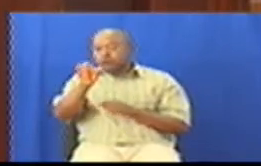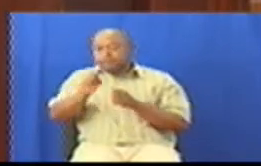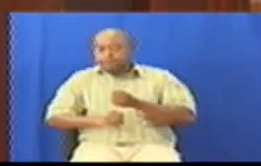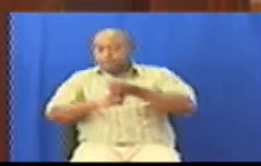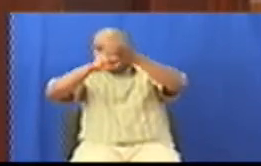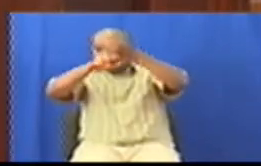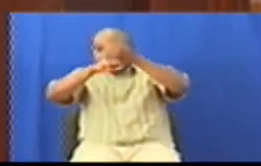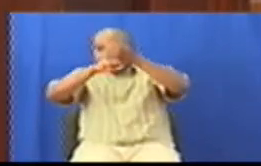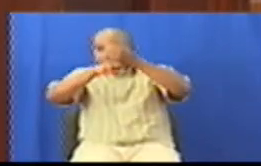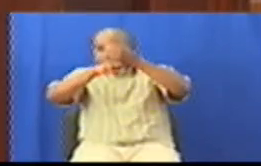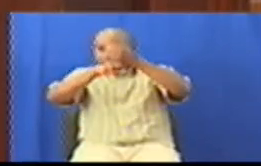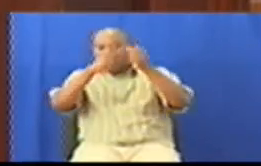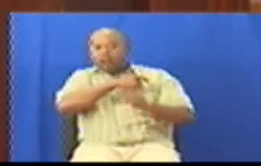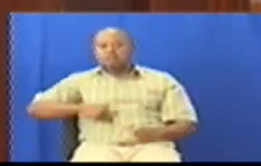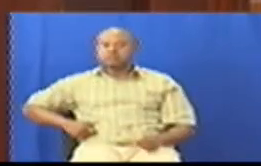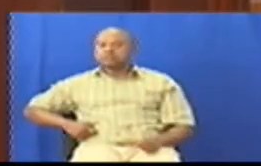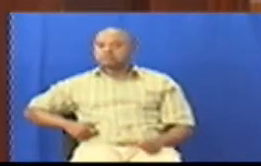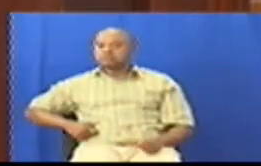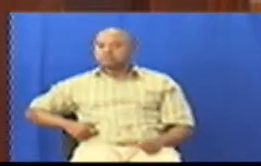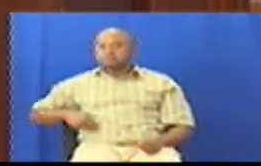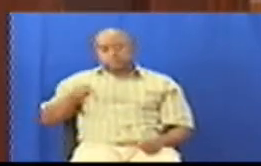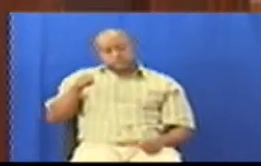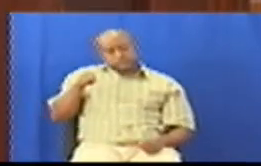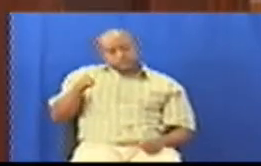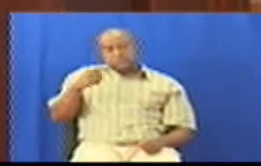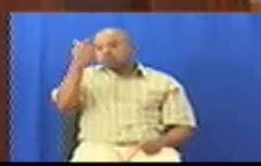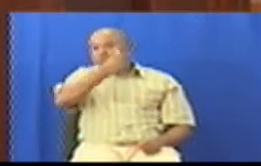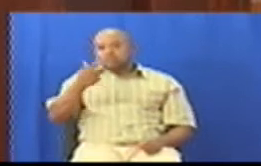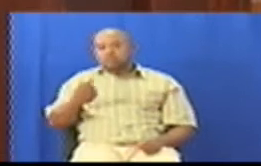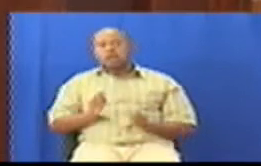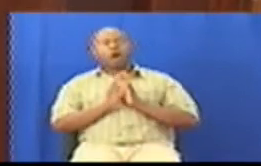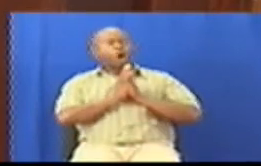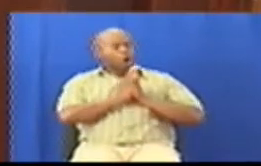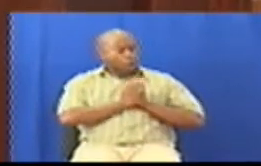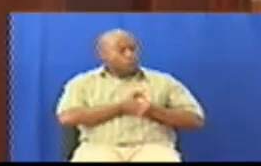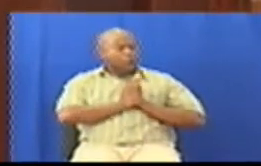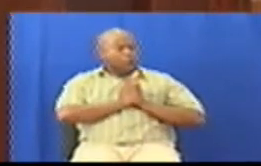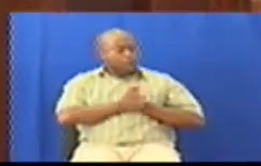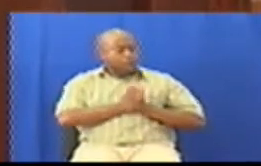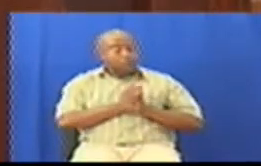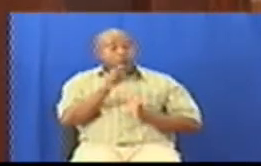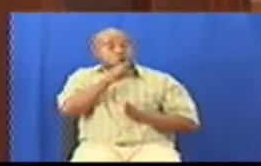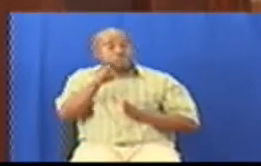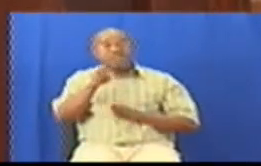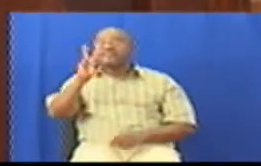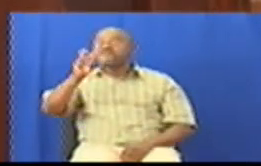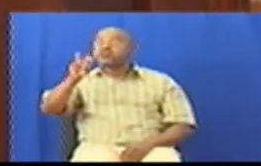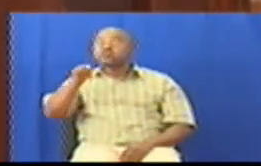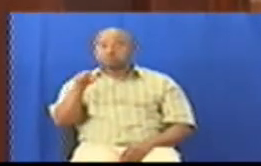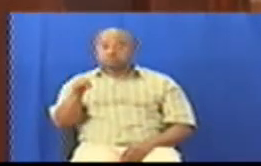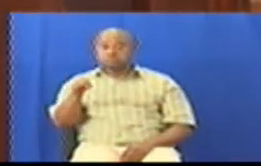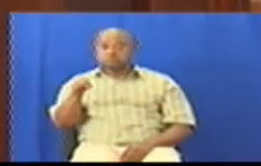kuliombea taifa letu, ili shetani huyu virus corona